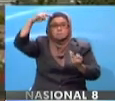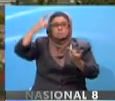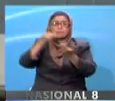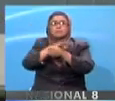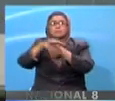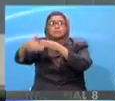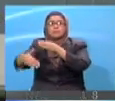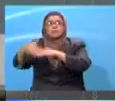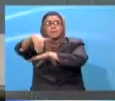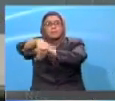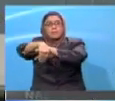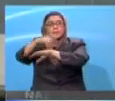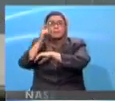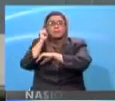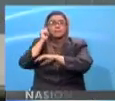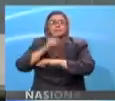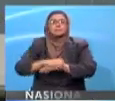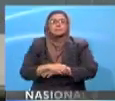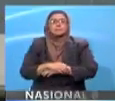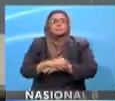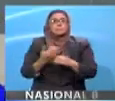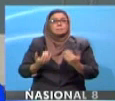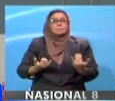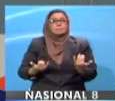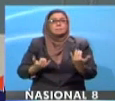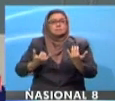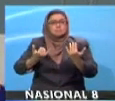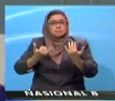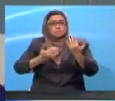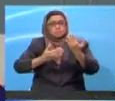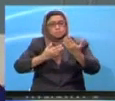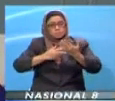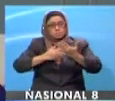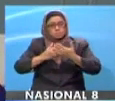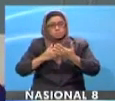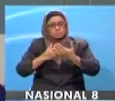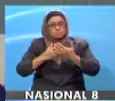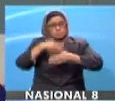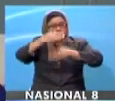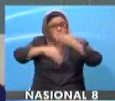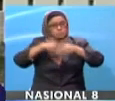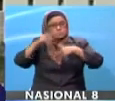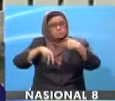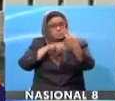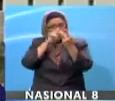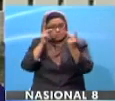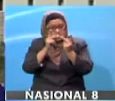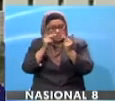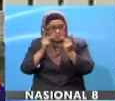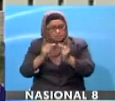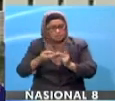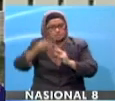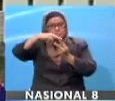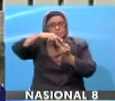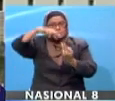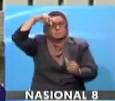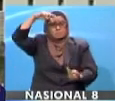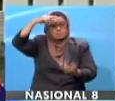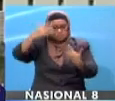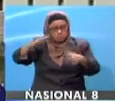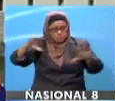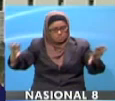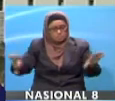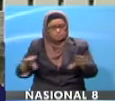Terkini proses pemadanan DNA kita, pihak kita telah lakukan dan